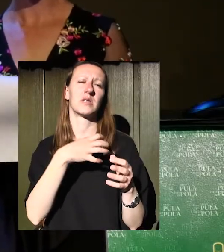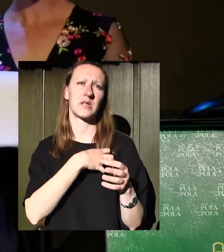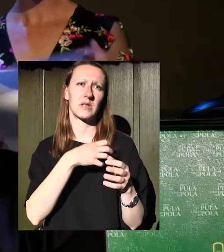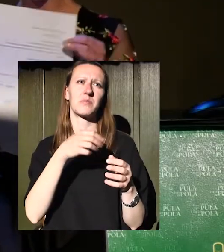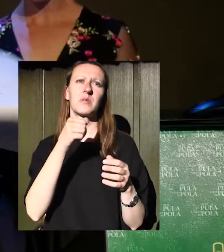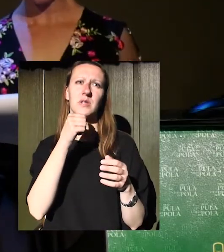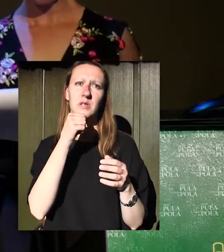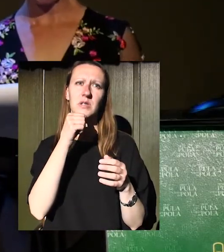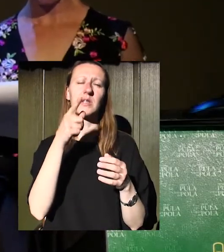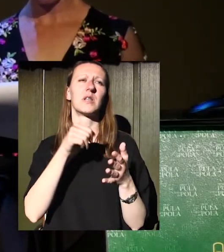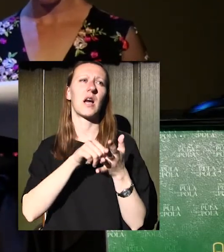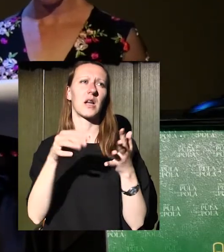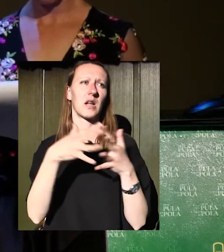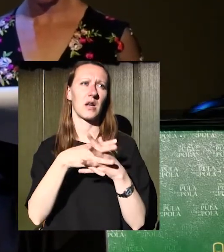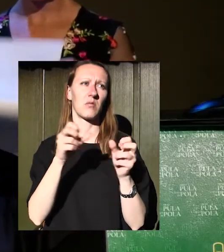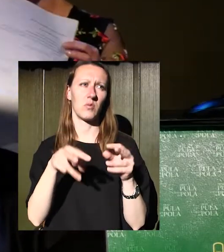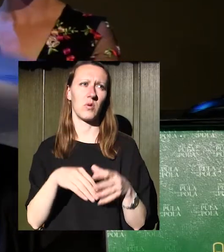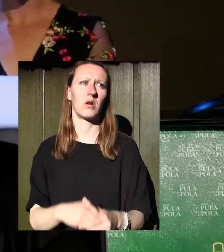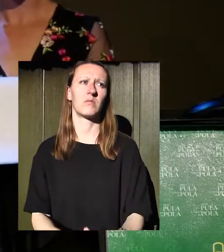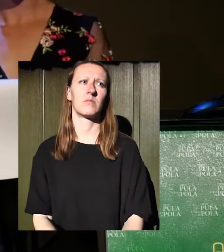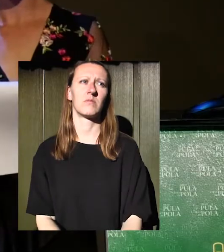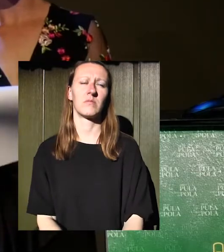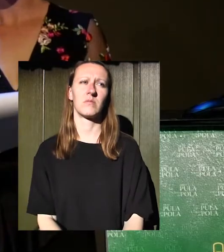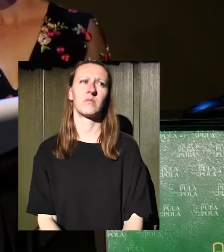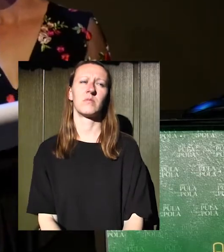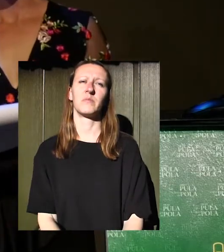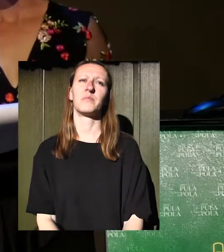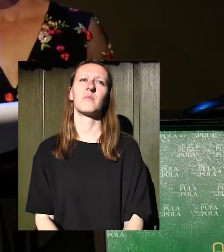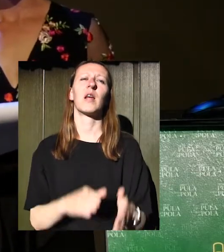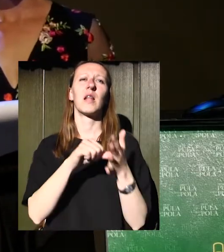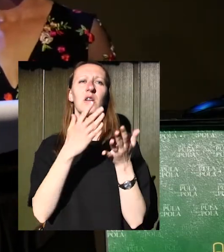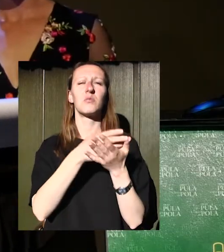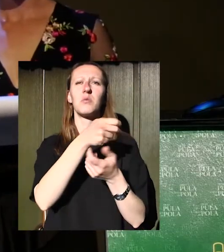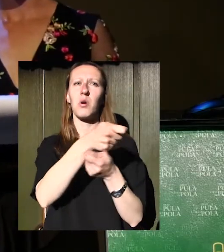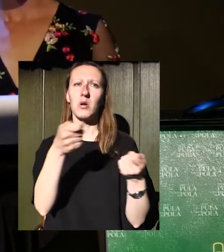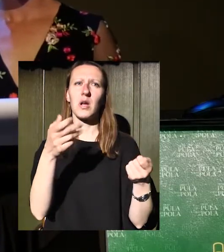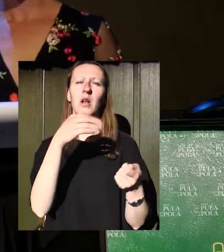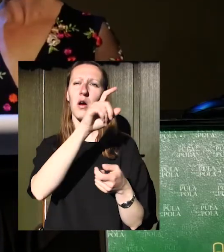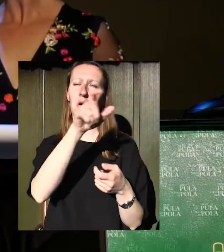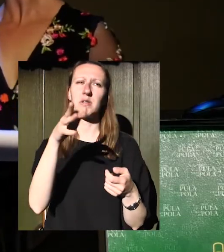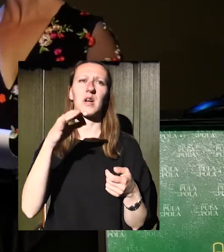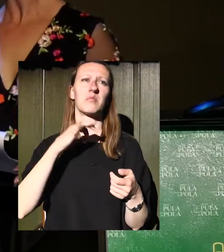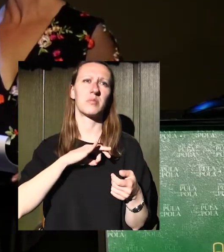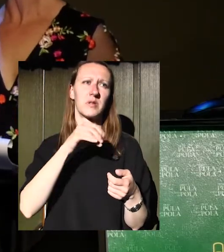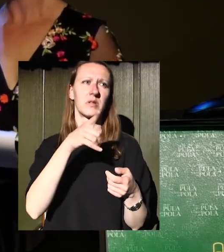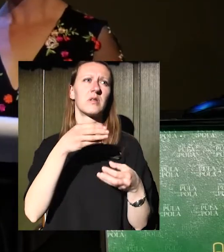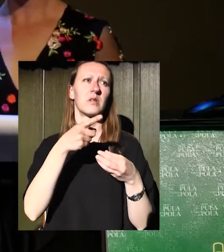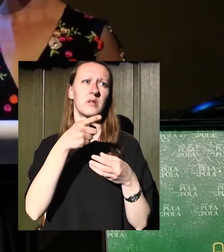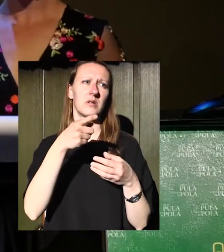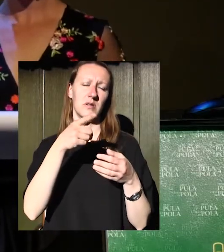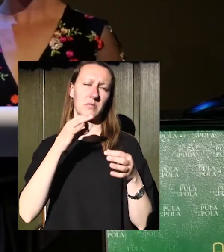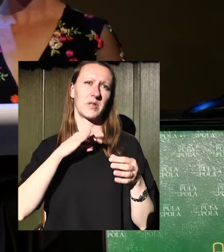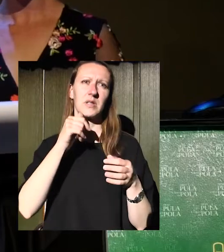stemma della città di Pola e il premio della città di Pola. I premi saranno consegnati ai laureati dal presidente uscente del